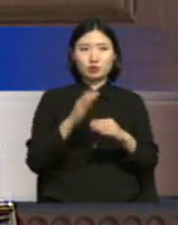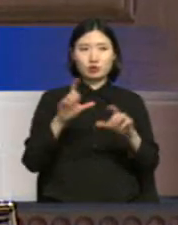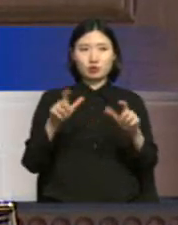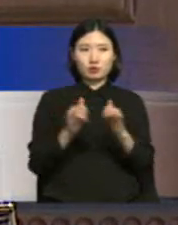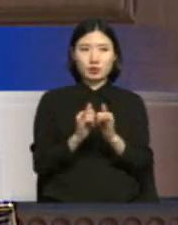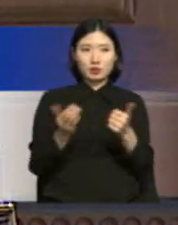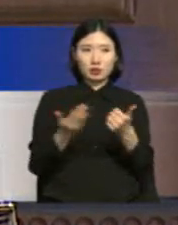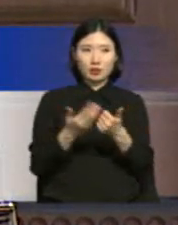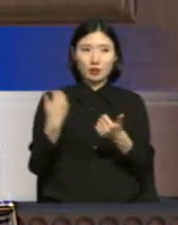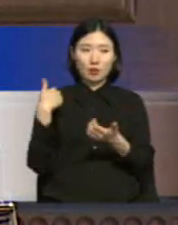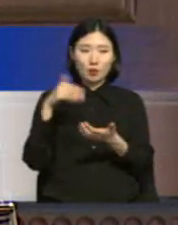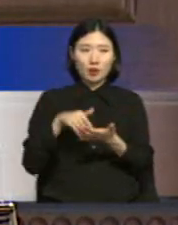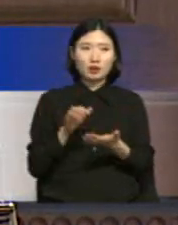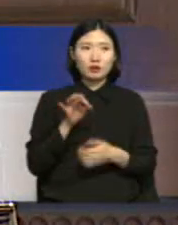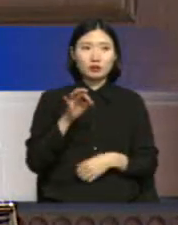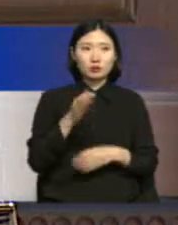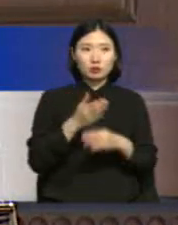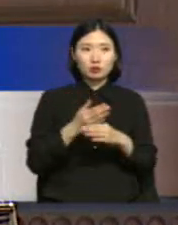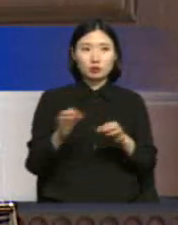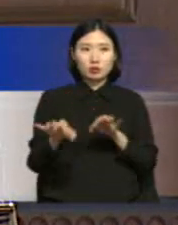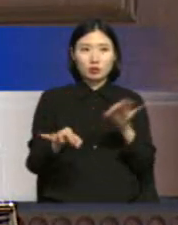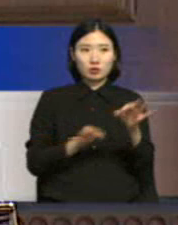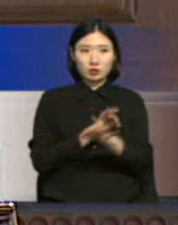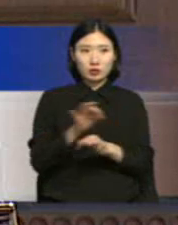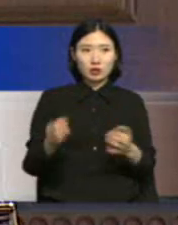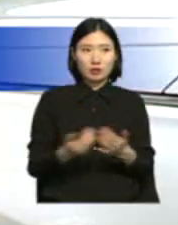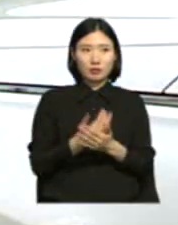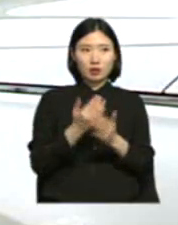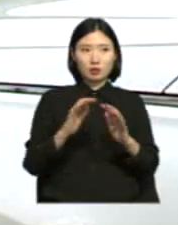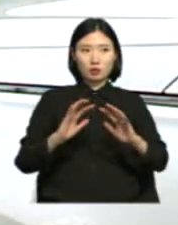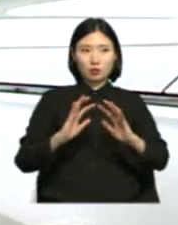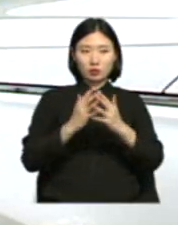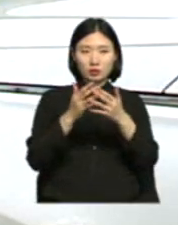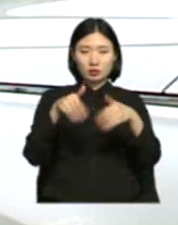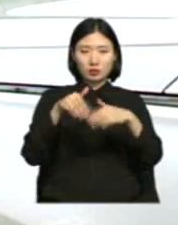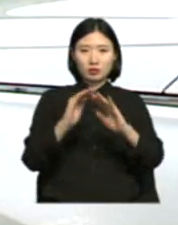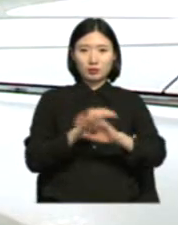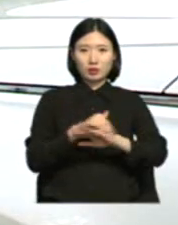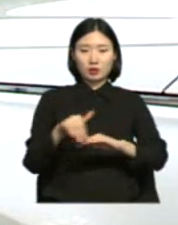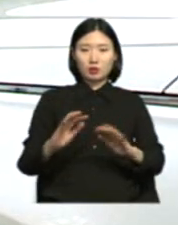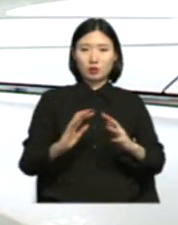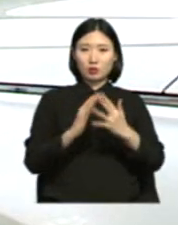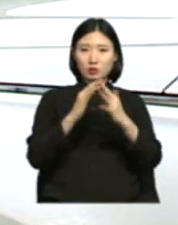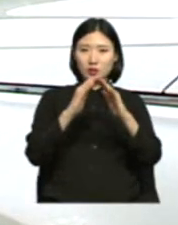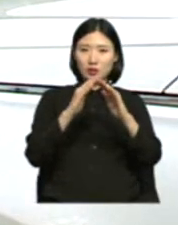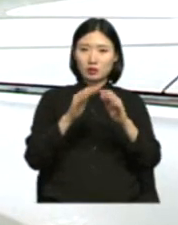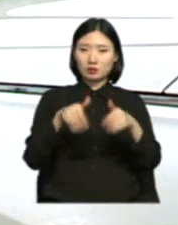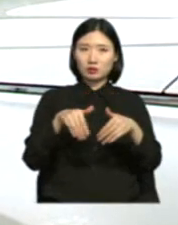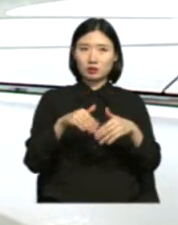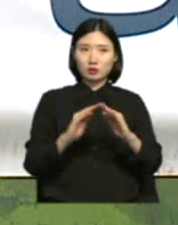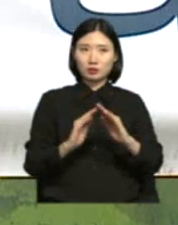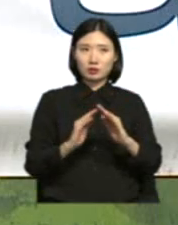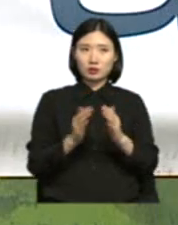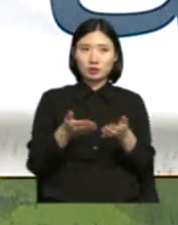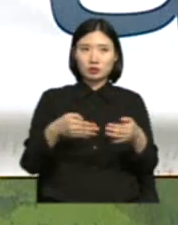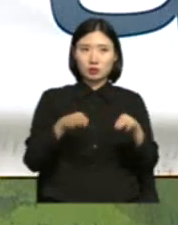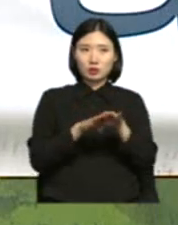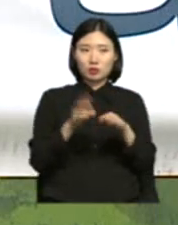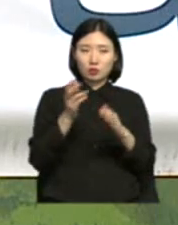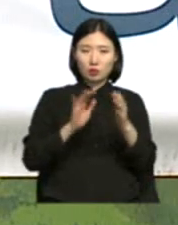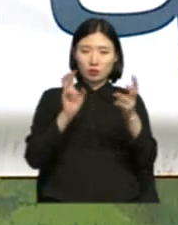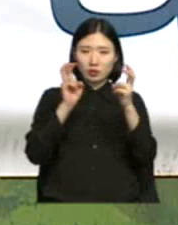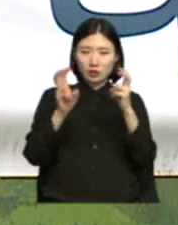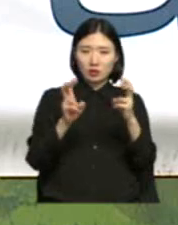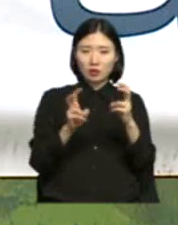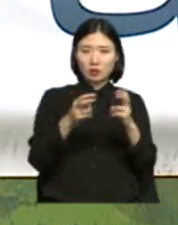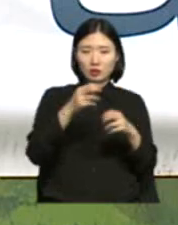환원시킬 중구경제개발공사를 설립하자는 것입니다. 공사 설립은 중구시설관리공단의 기능과